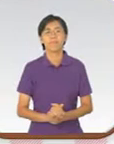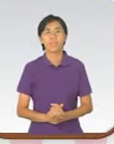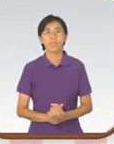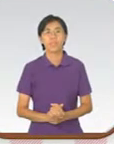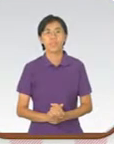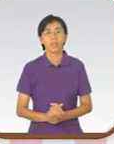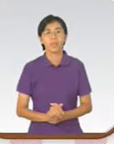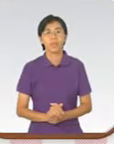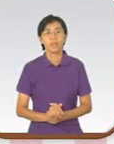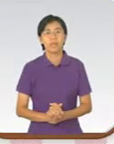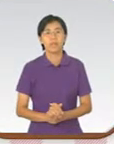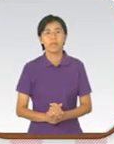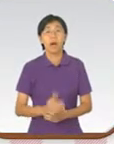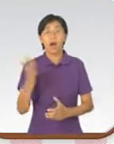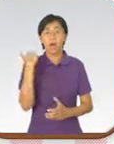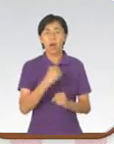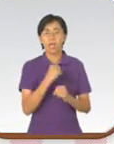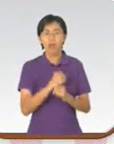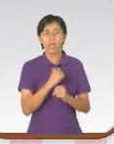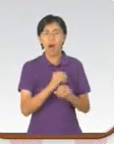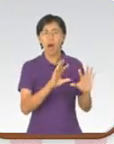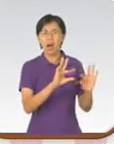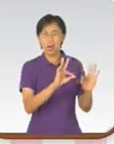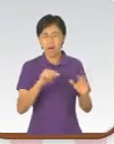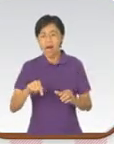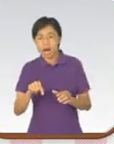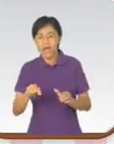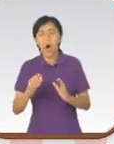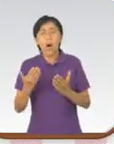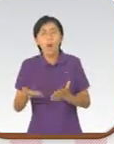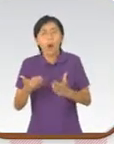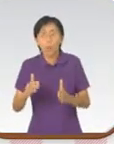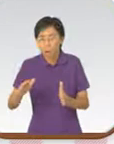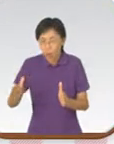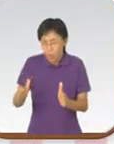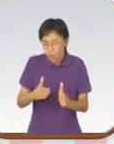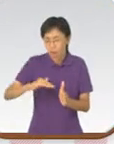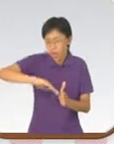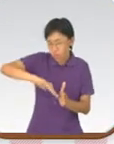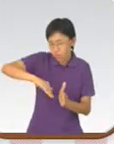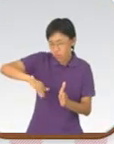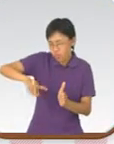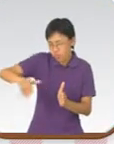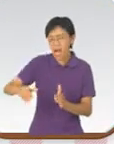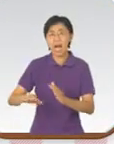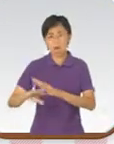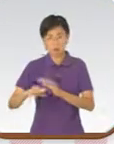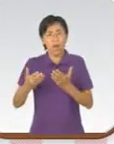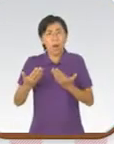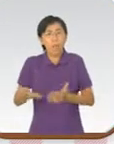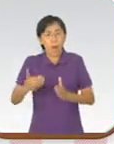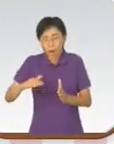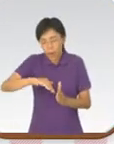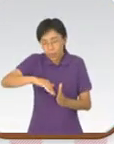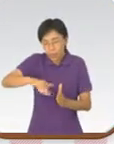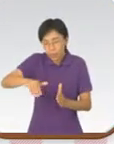ครับ แต่นี่ถ้ามือไม่เบาก ็ ปาดอยู่นั่นแล้วนะคะ อ าจารย์ขอเช็ดดีกว่าจะง่ายก